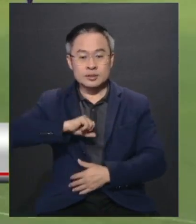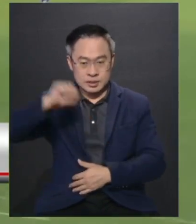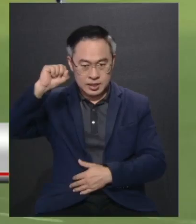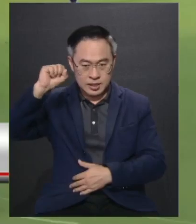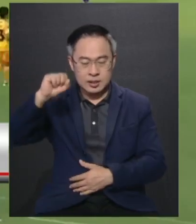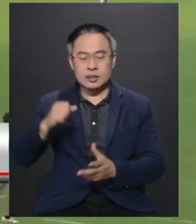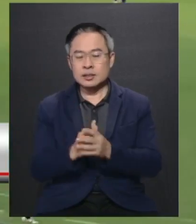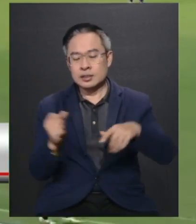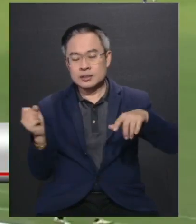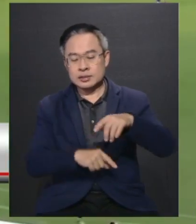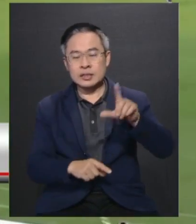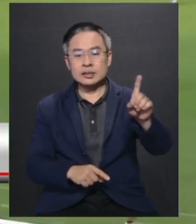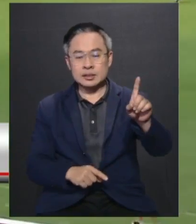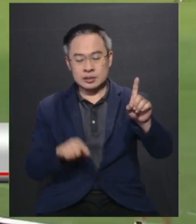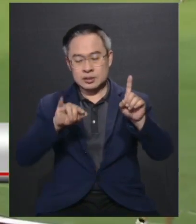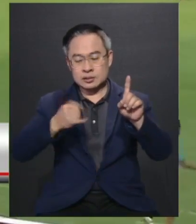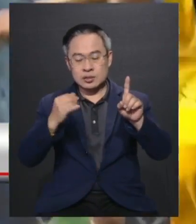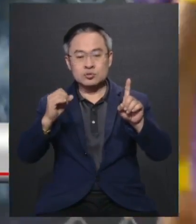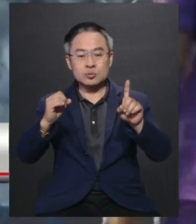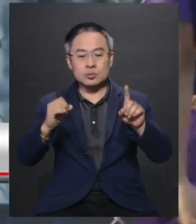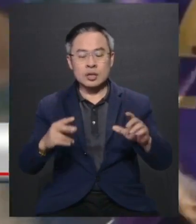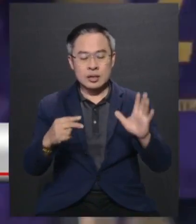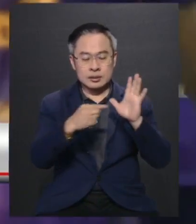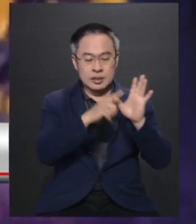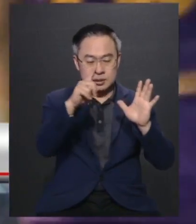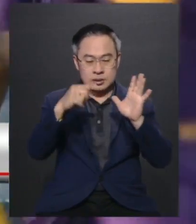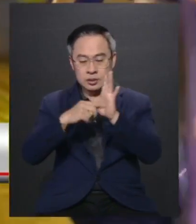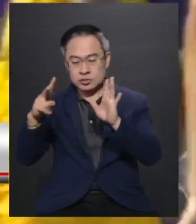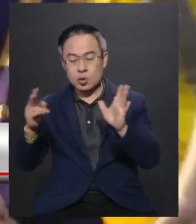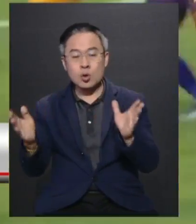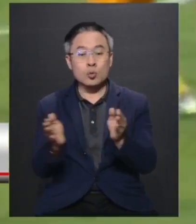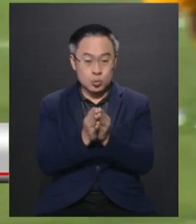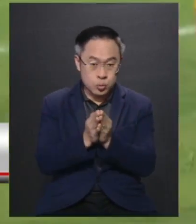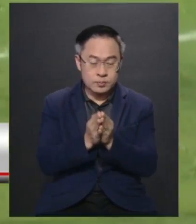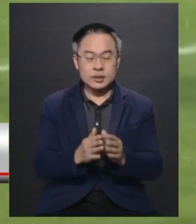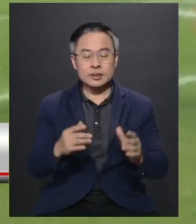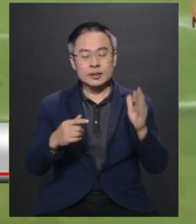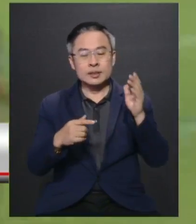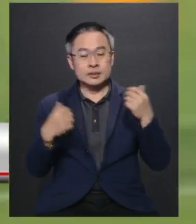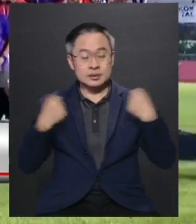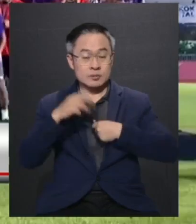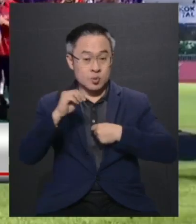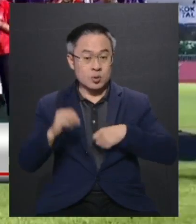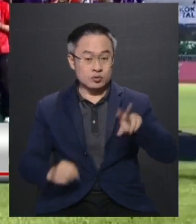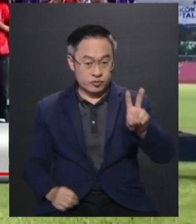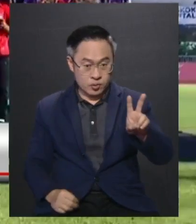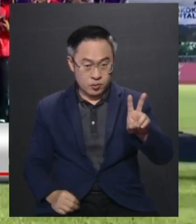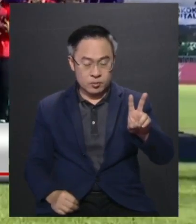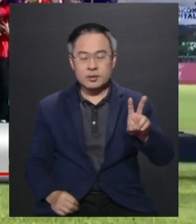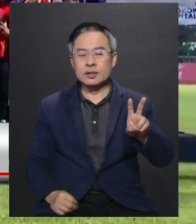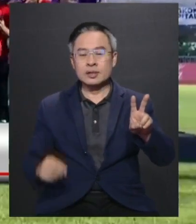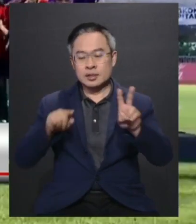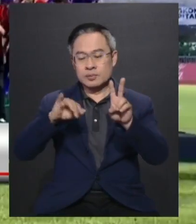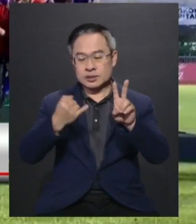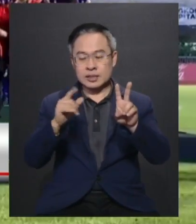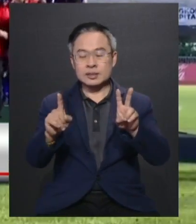ชนะจันทบุรี 1ประตูต่อ 0รวมสกอร์ 2นัดชนะไป 2ประตูต่อ 1คว้าแชมป์ไทยลีก 3ไปครองได้สำเร็จนะคะ